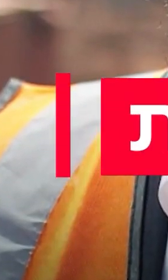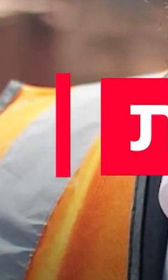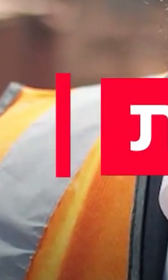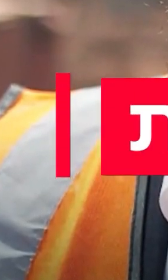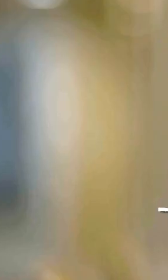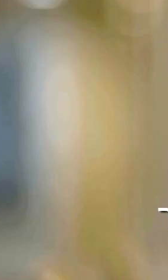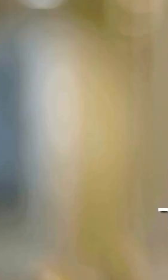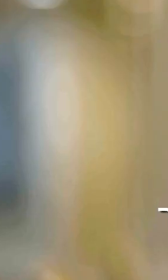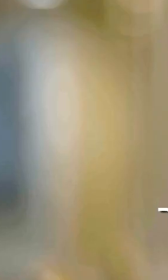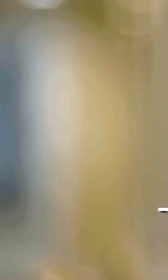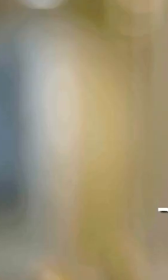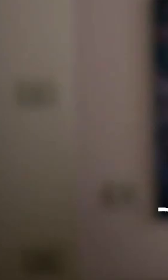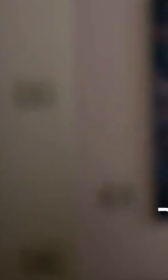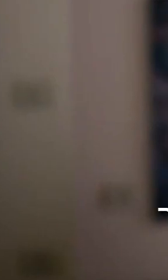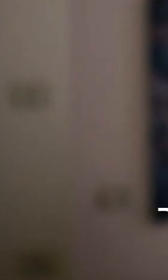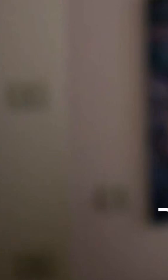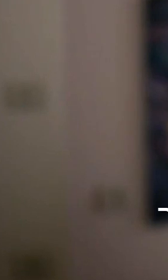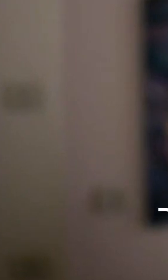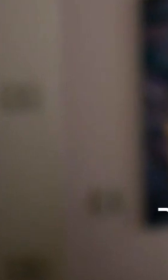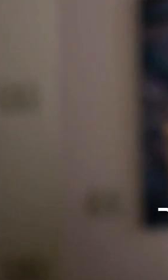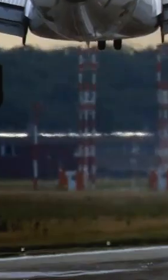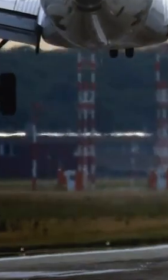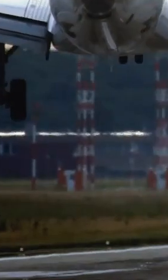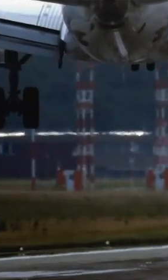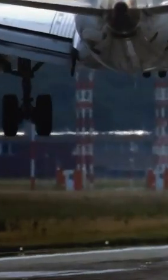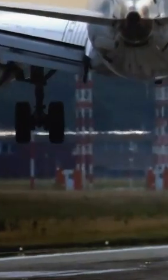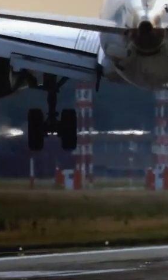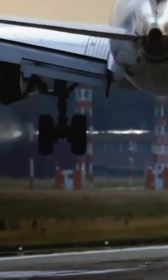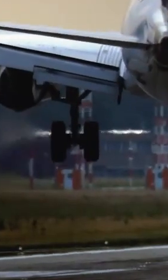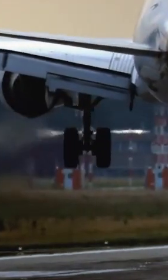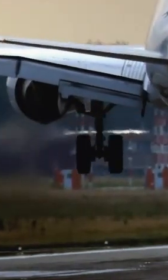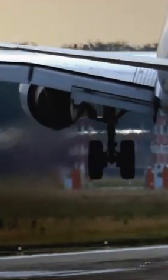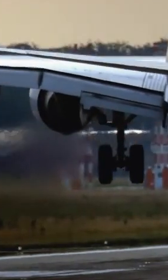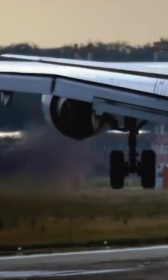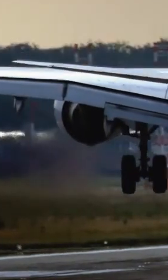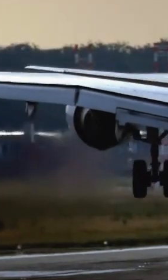They now suspect that Dan Gertler bribed $350 million.